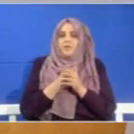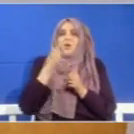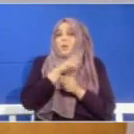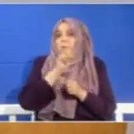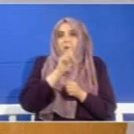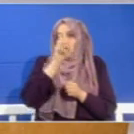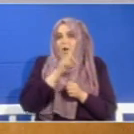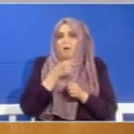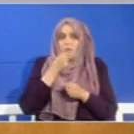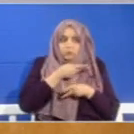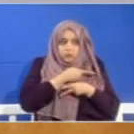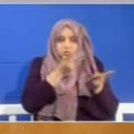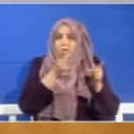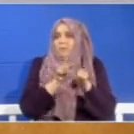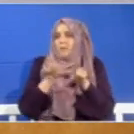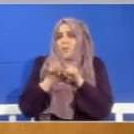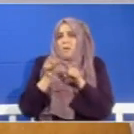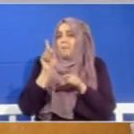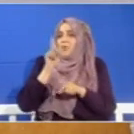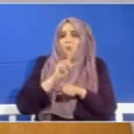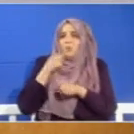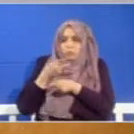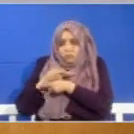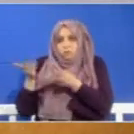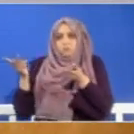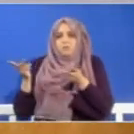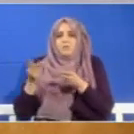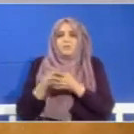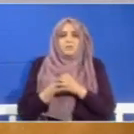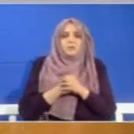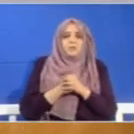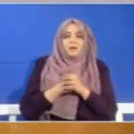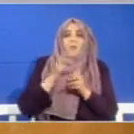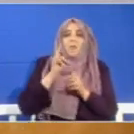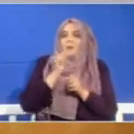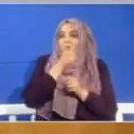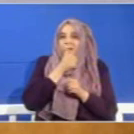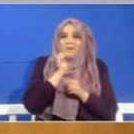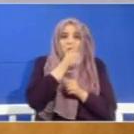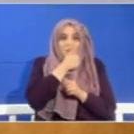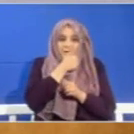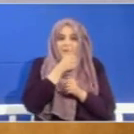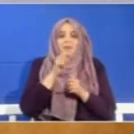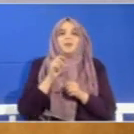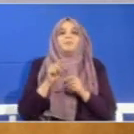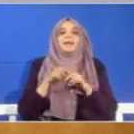يخرج أسراركم وهو أنت ما عندك حق تخرج أسراركم. نعم. خليه هذا لأنك كما يقال في